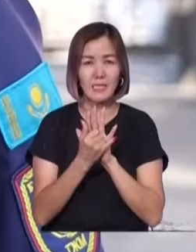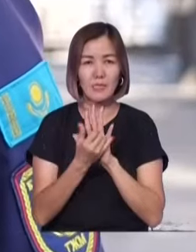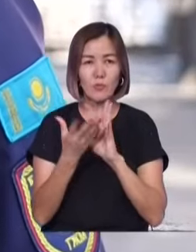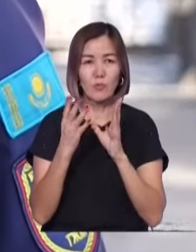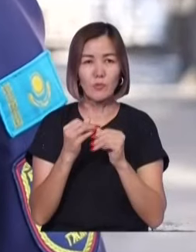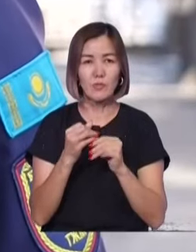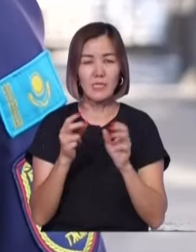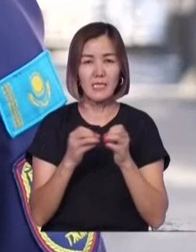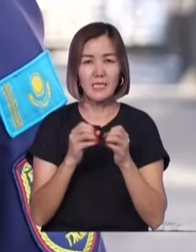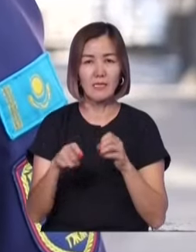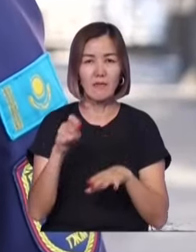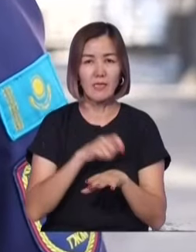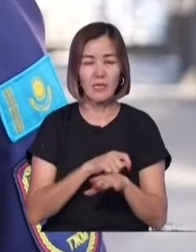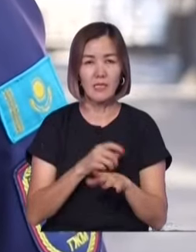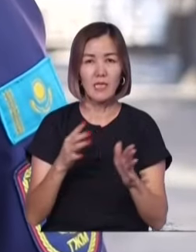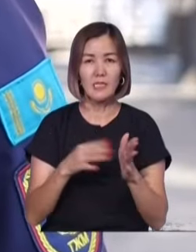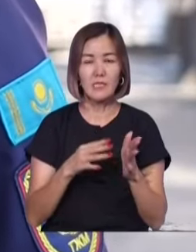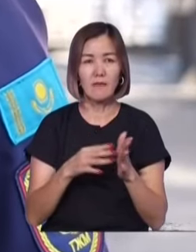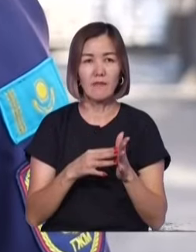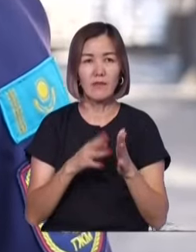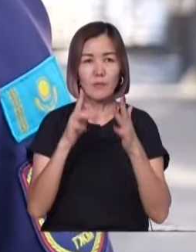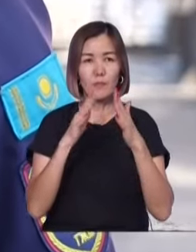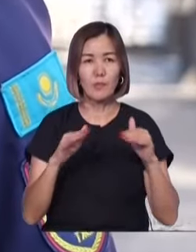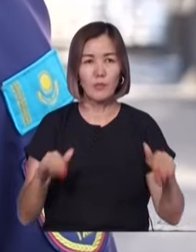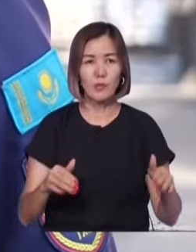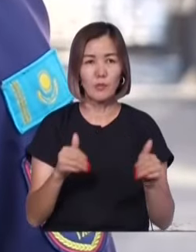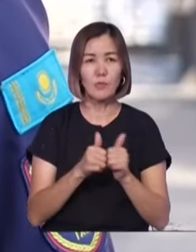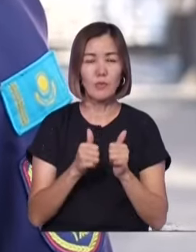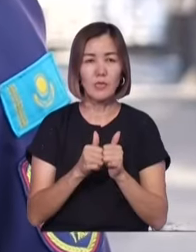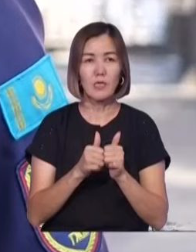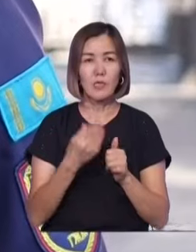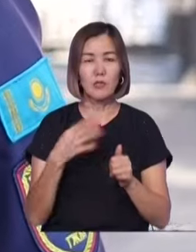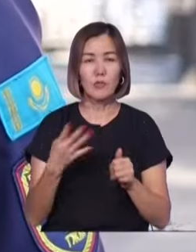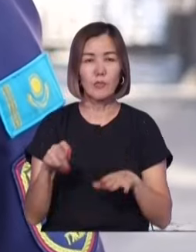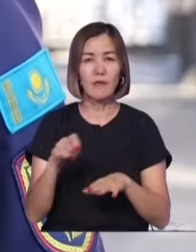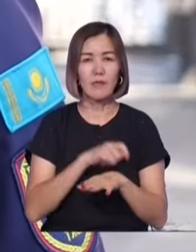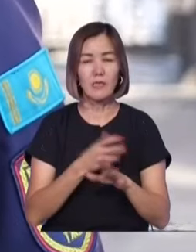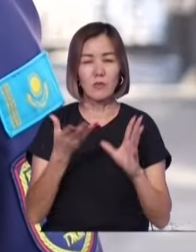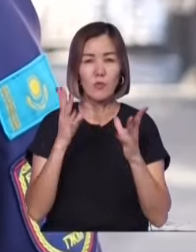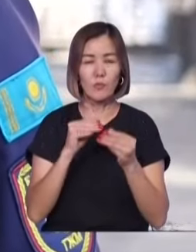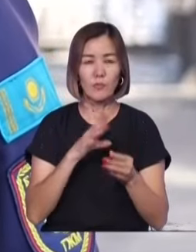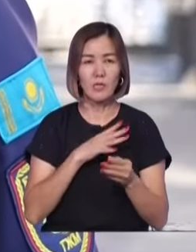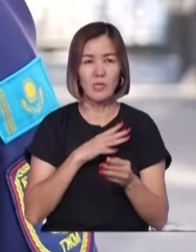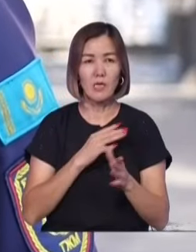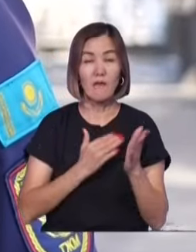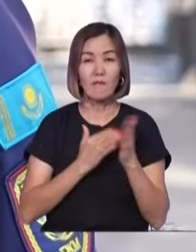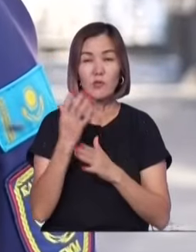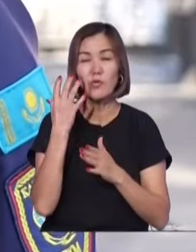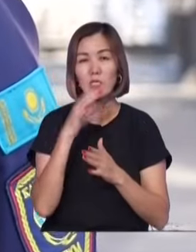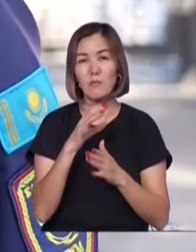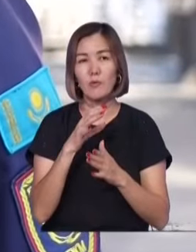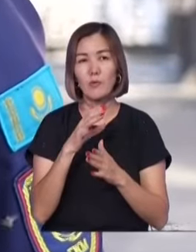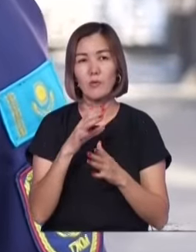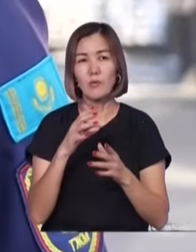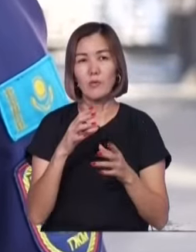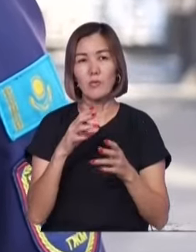метров и 9 уличных торговых бутиков на площади 45 квадратных метров. Из-за высокой температуры было